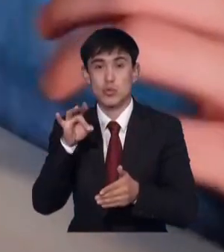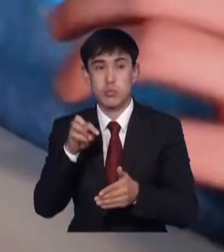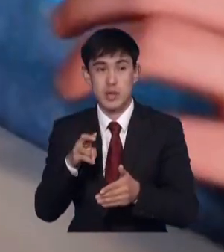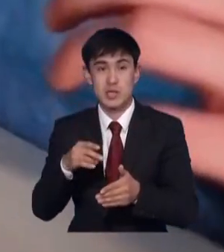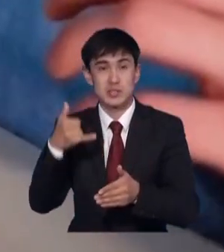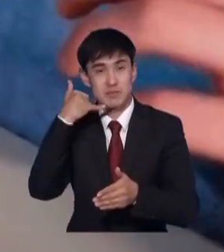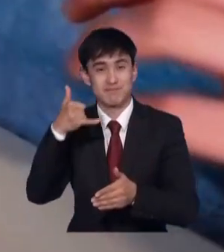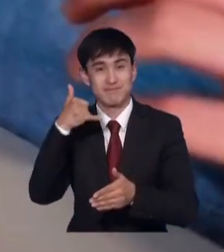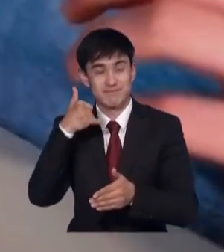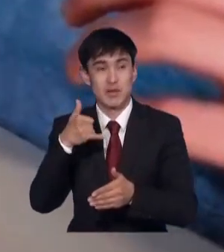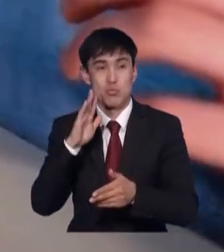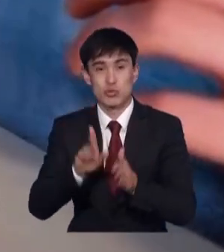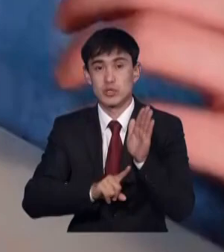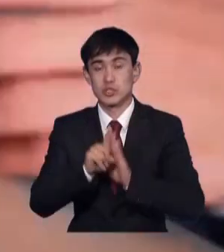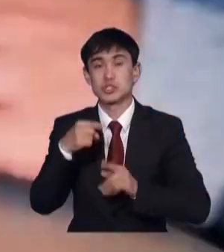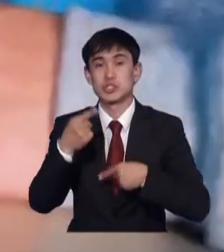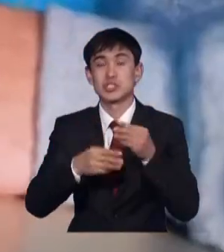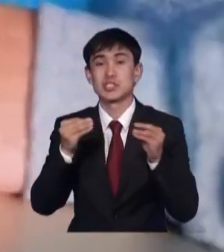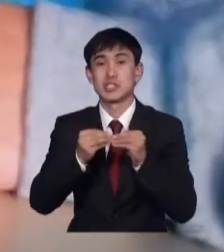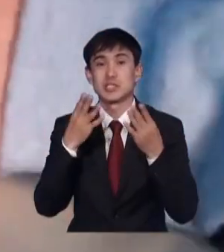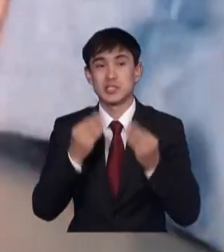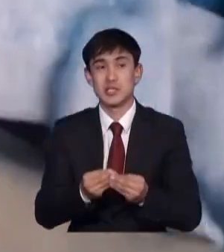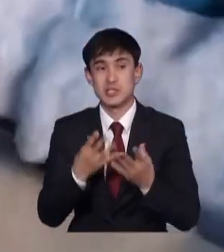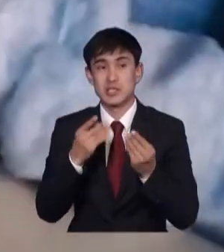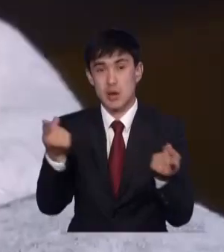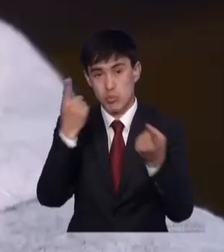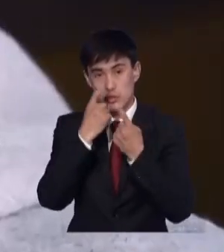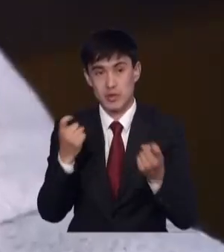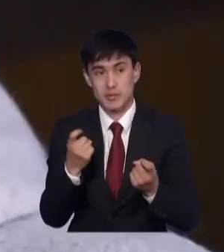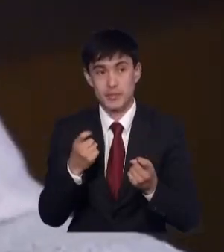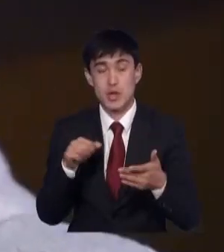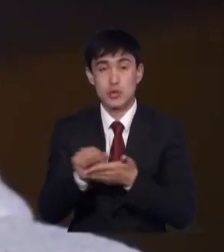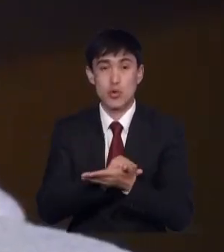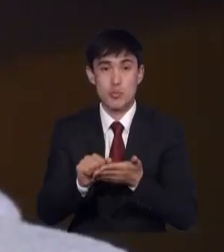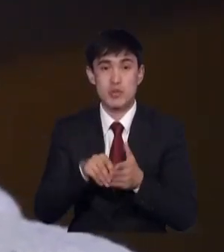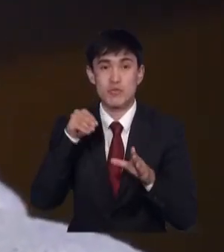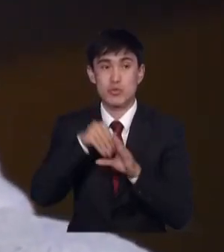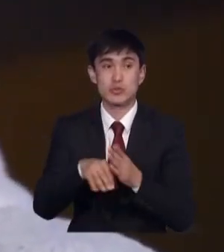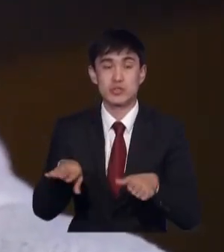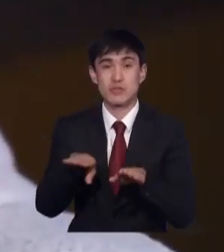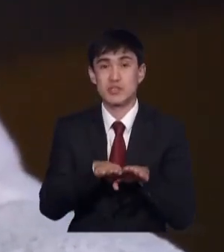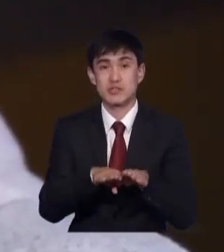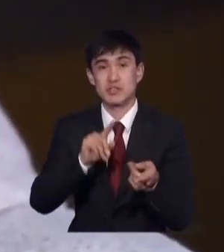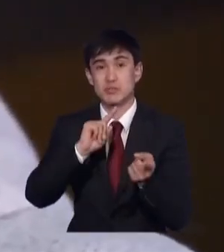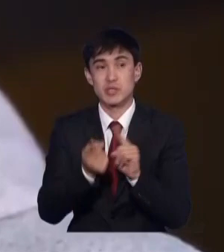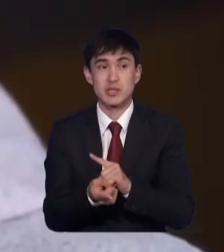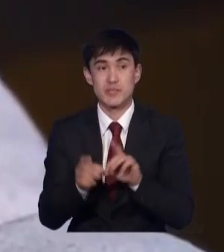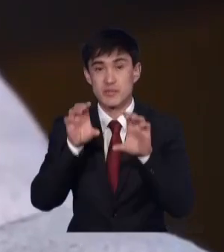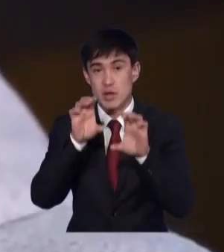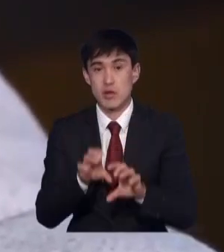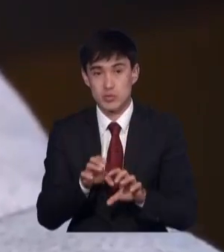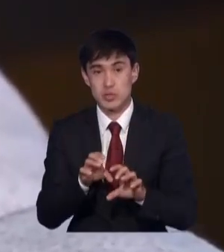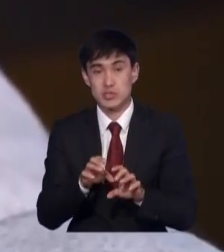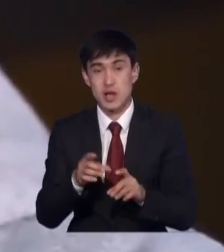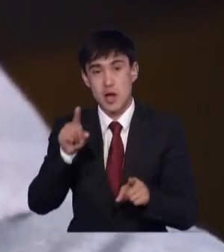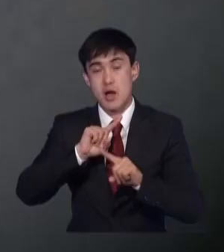спам-звонки он вступит в силу через 10 дней со дня опубликования документ вносит соответствующие изменения в законодательство